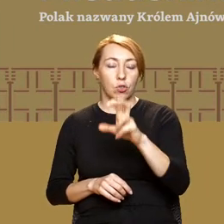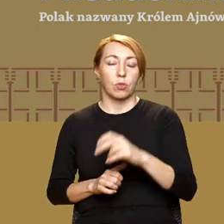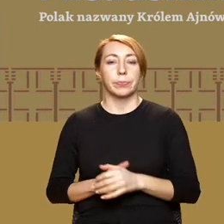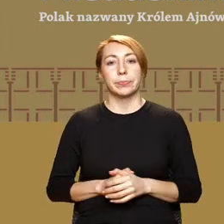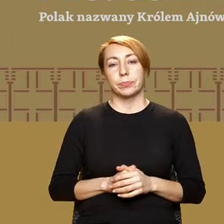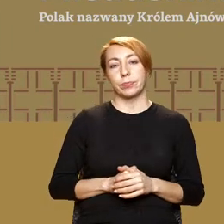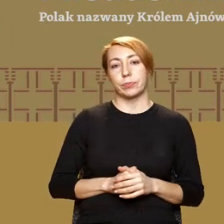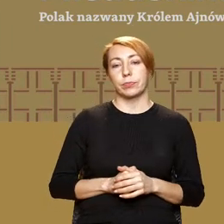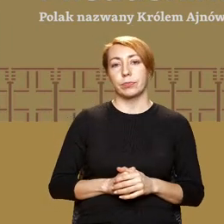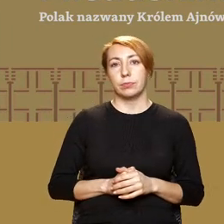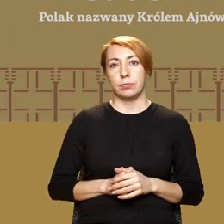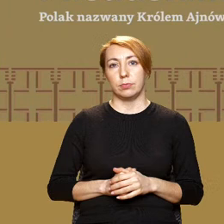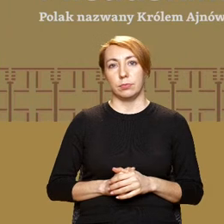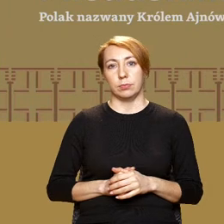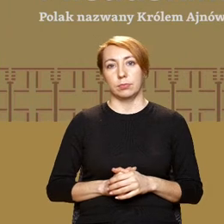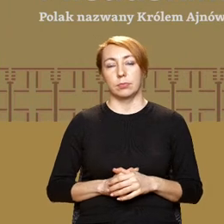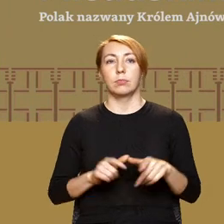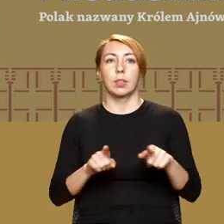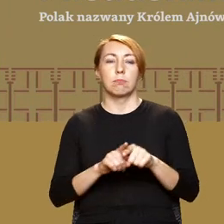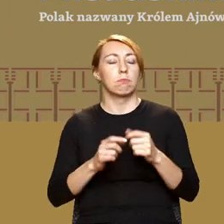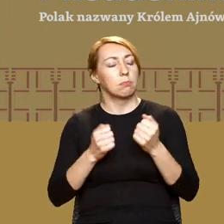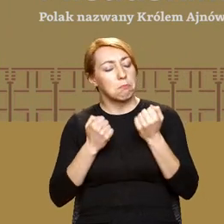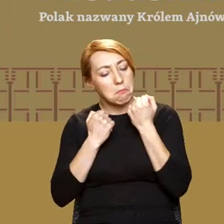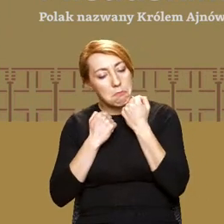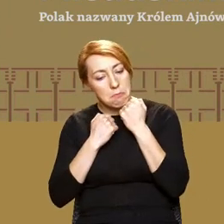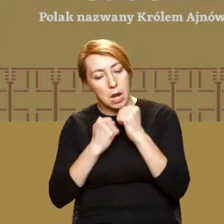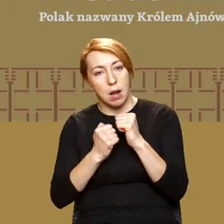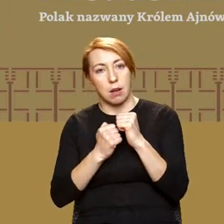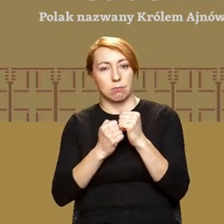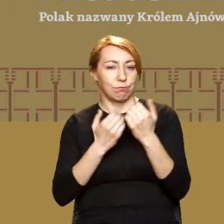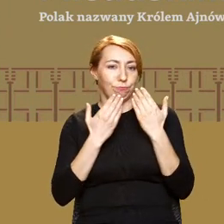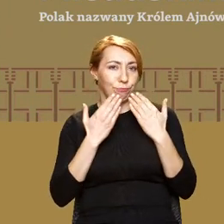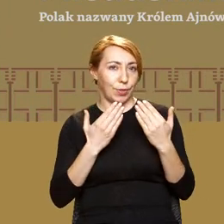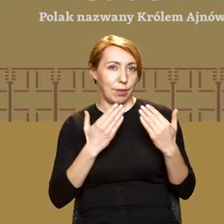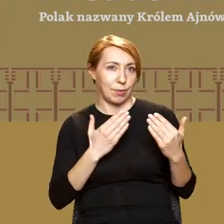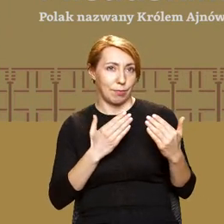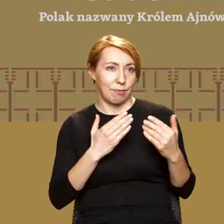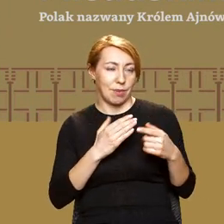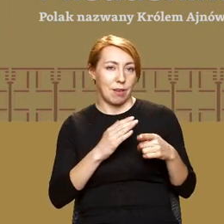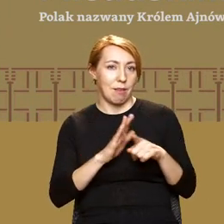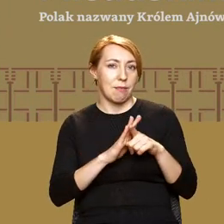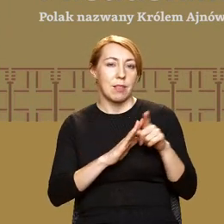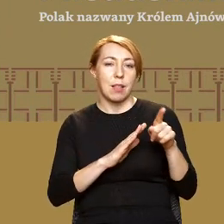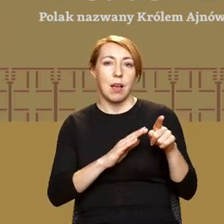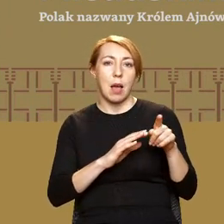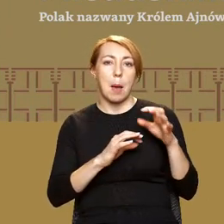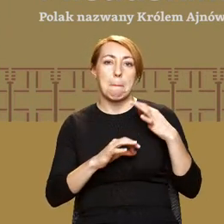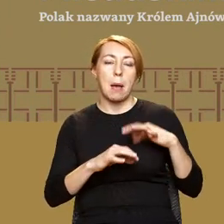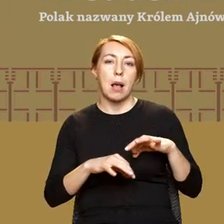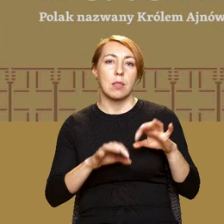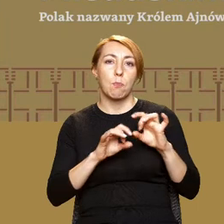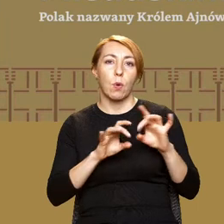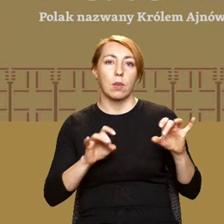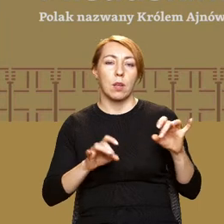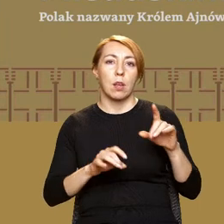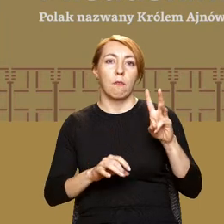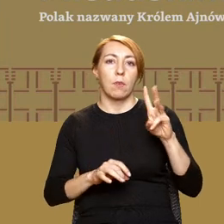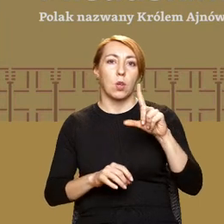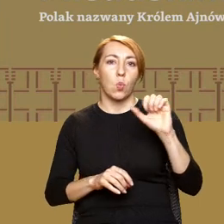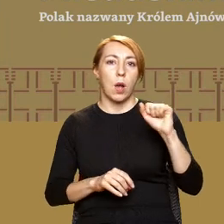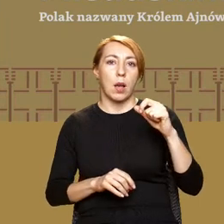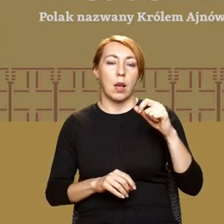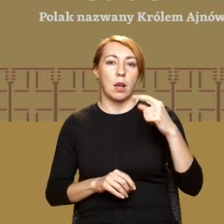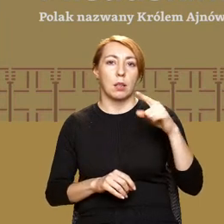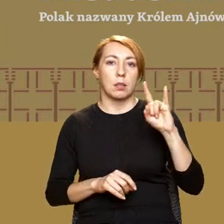Również wielką wdzięczność odczuwam do pana profesora Władysława Łatyszewa,